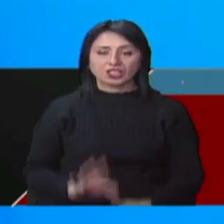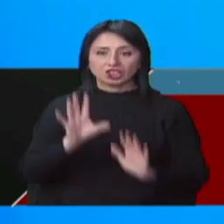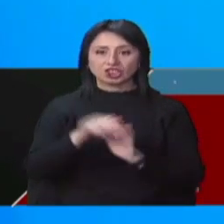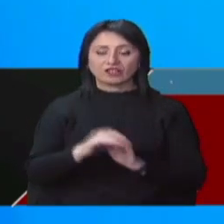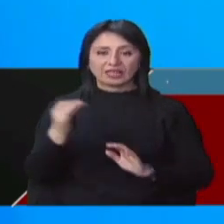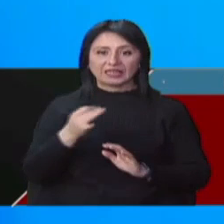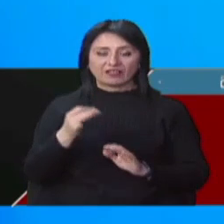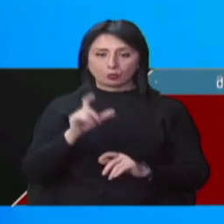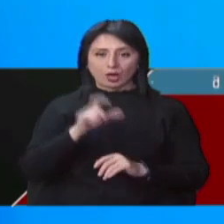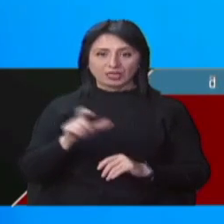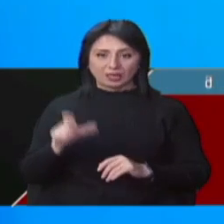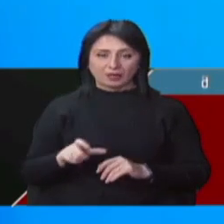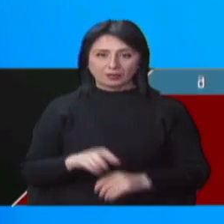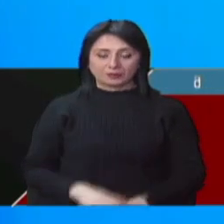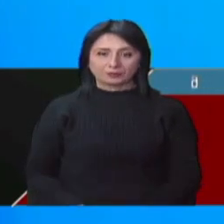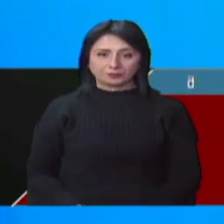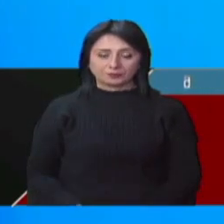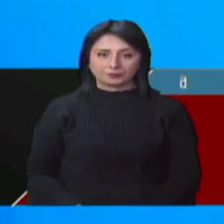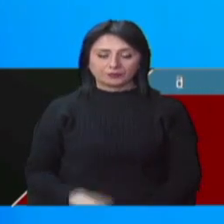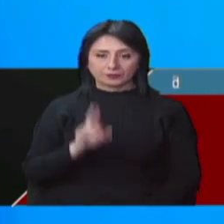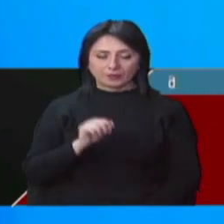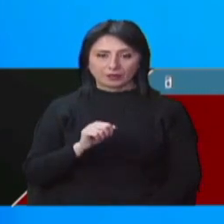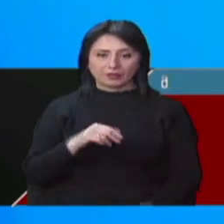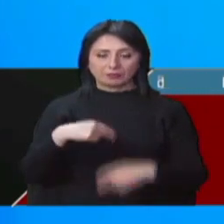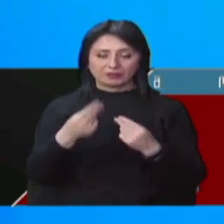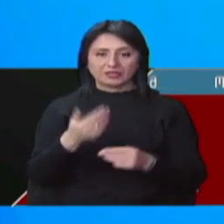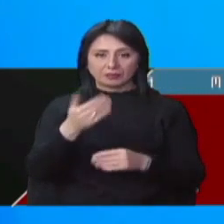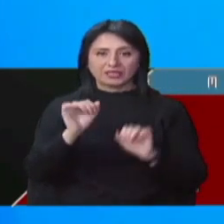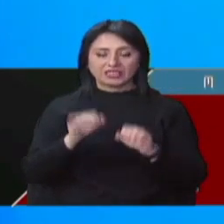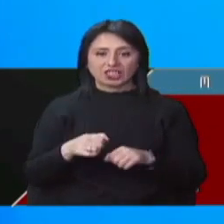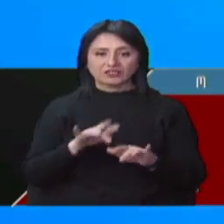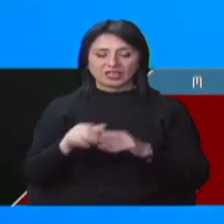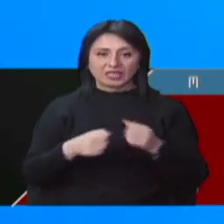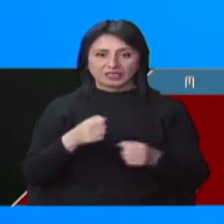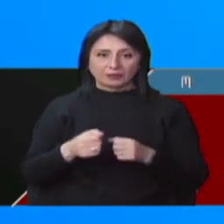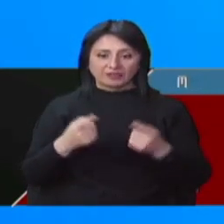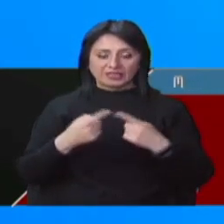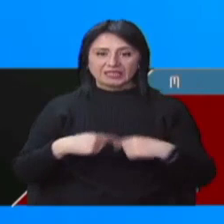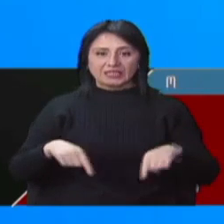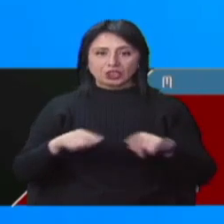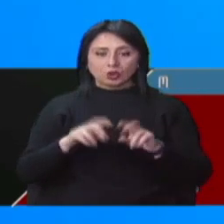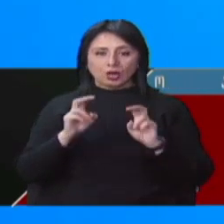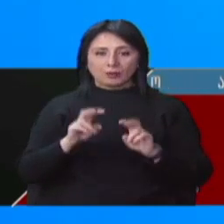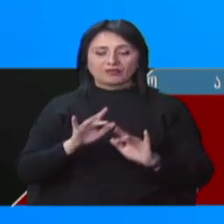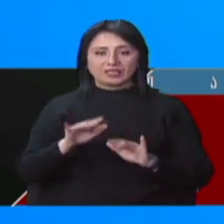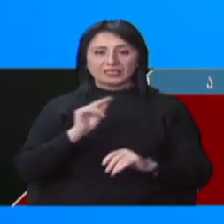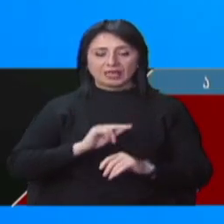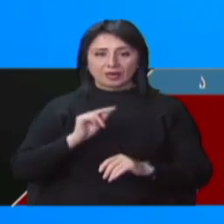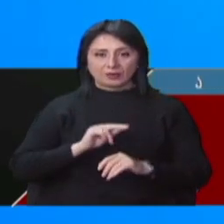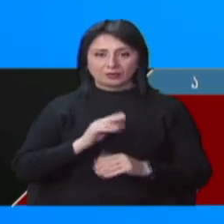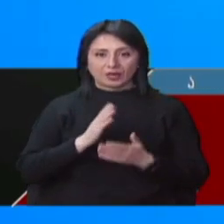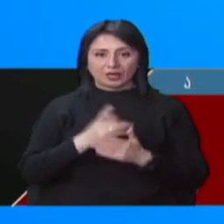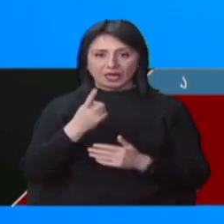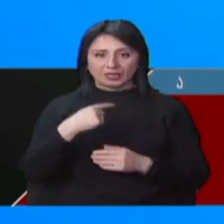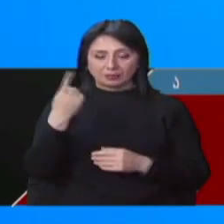ჩავრთოთ დაინტერესებული ადამიანები და მივცეთ მათ საშუალება დასაქმების. საზოგადოებრივი საქმიანობები